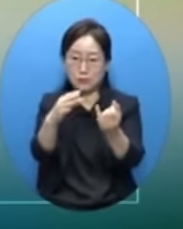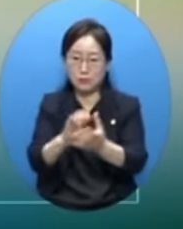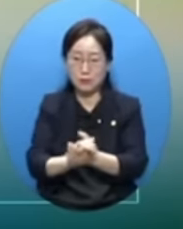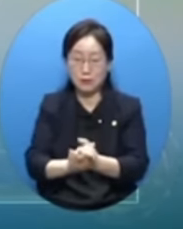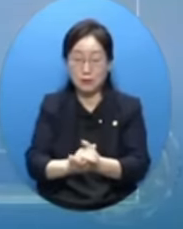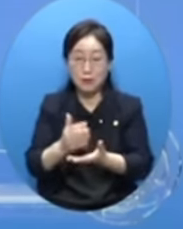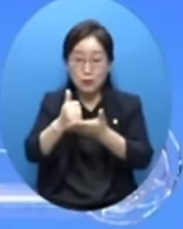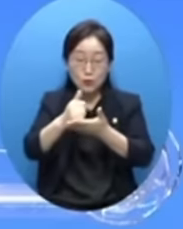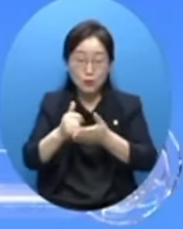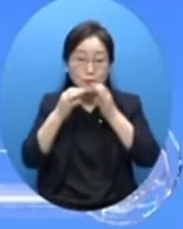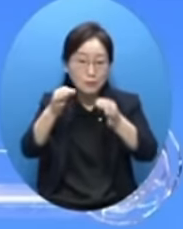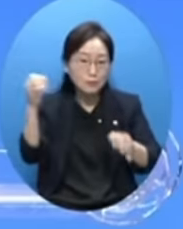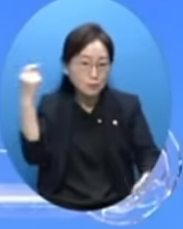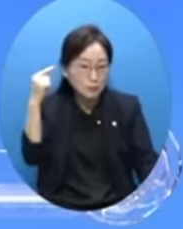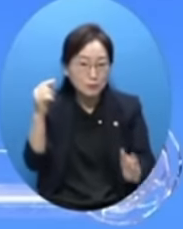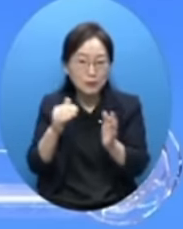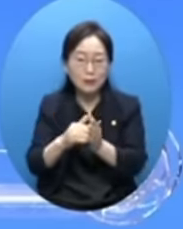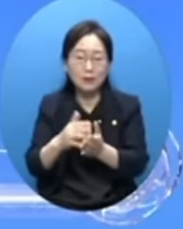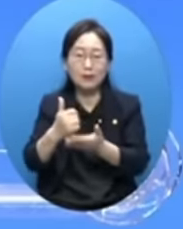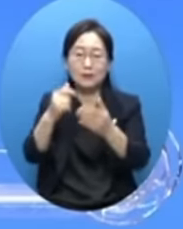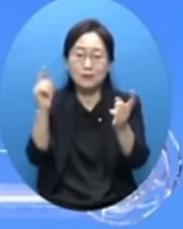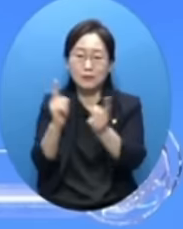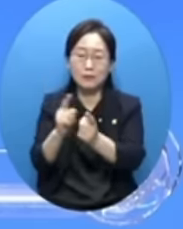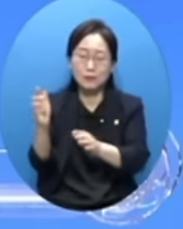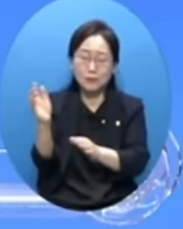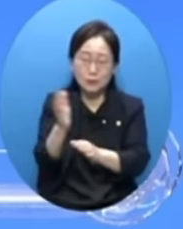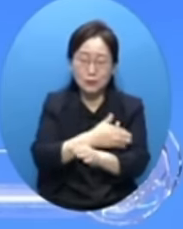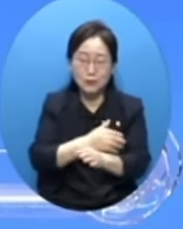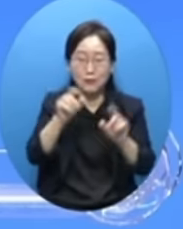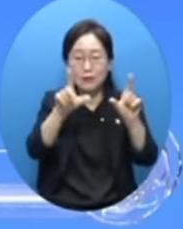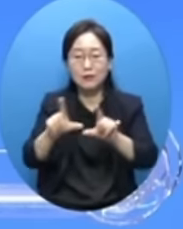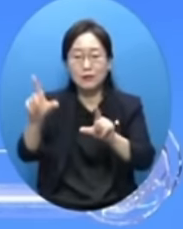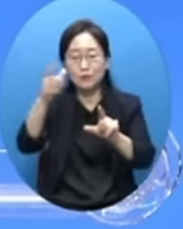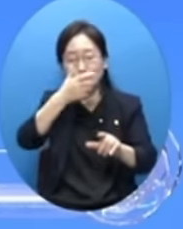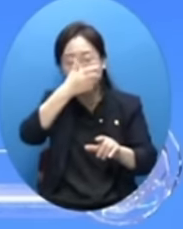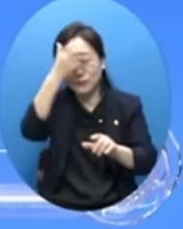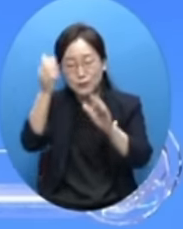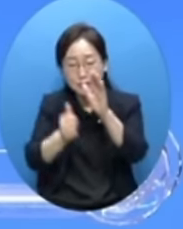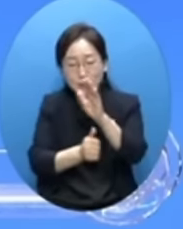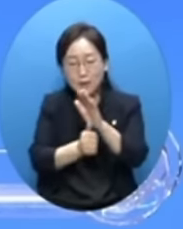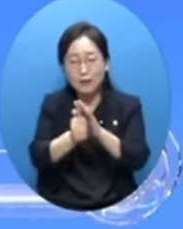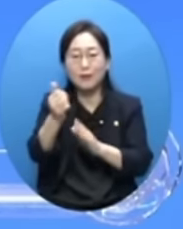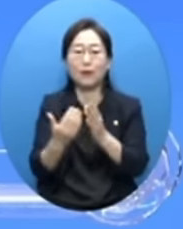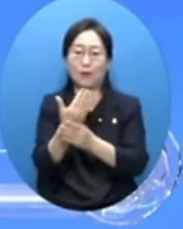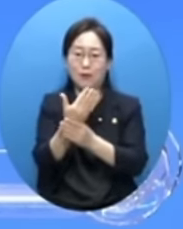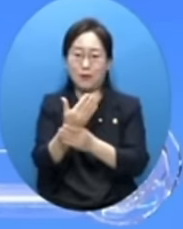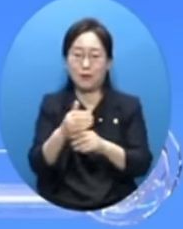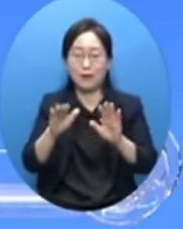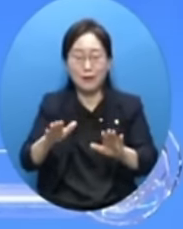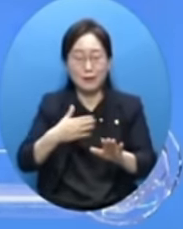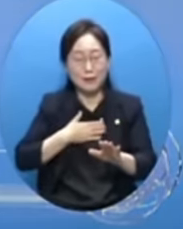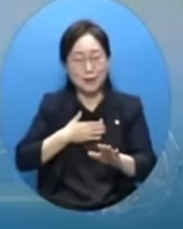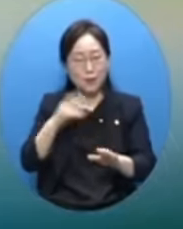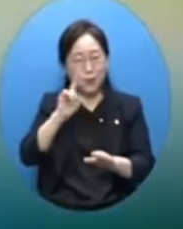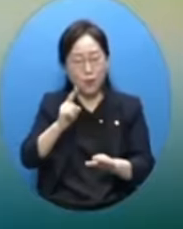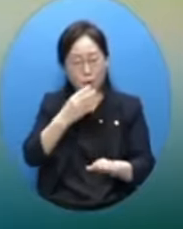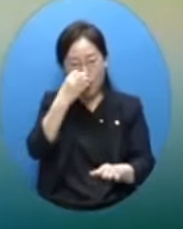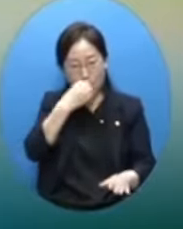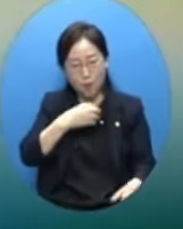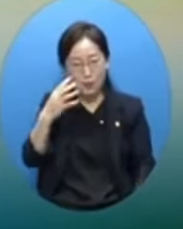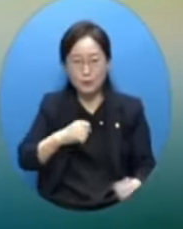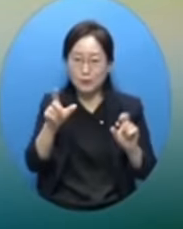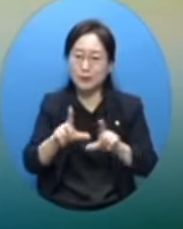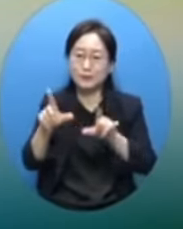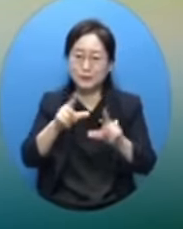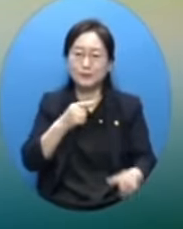주님의 음성을 듣게 되었습니다. 주님 만난 이후 삶에 꿈과 희망이 생겼습니다. 이제 나도 의미 있는 삶을 살 수 있다.